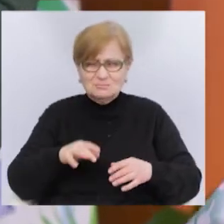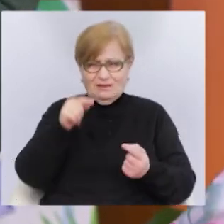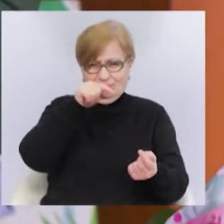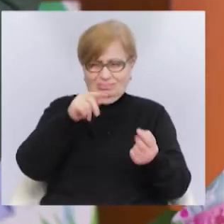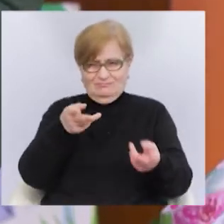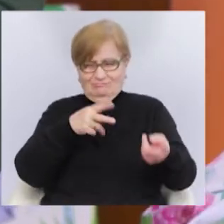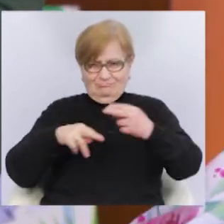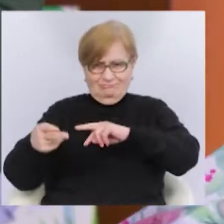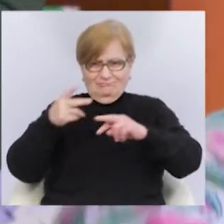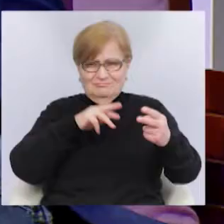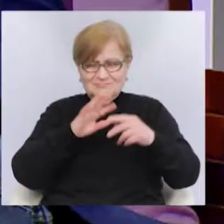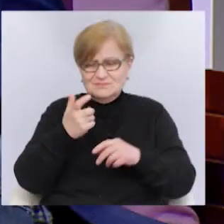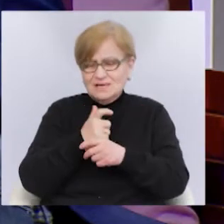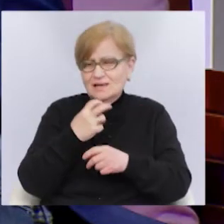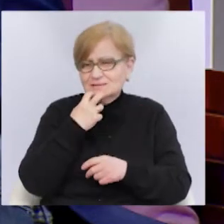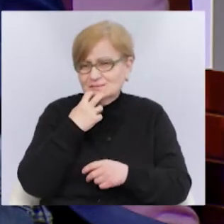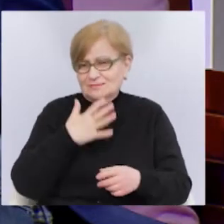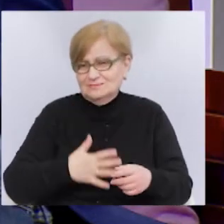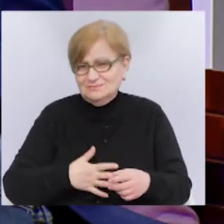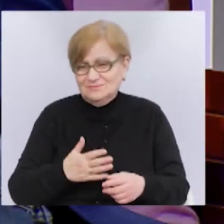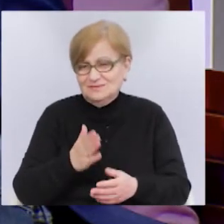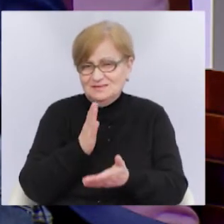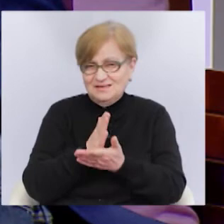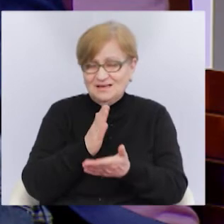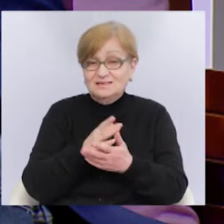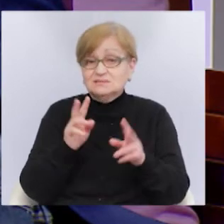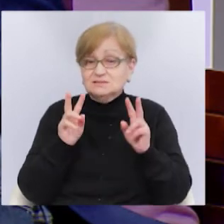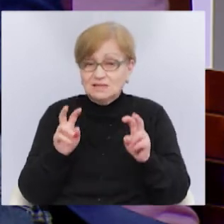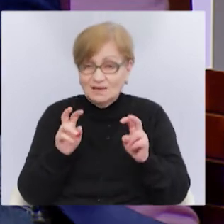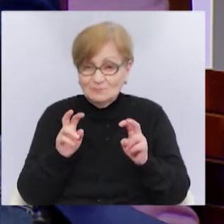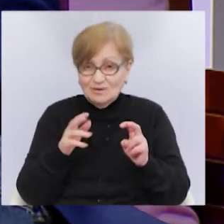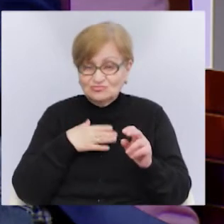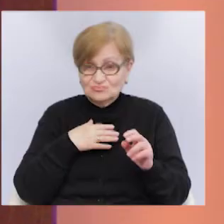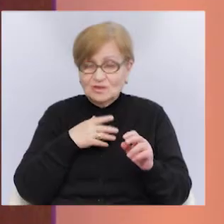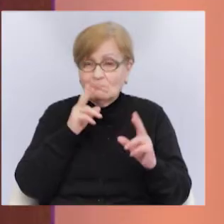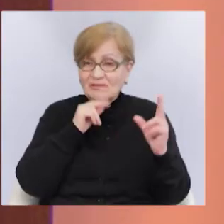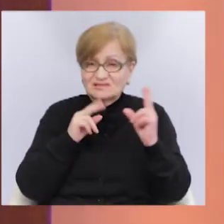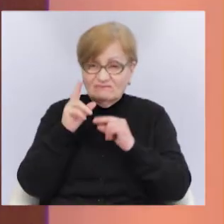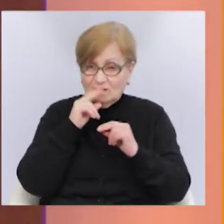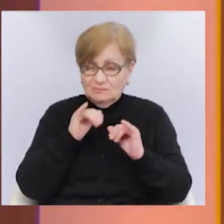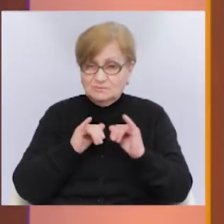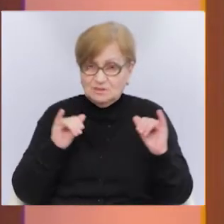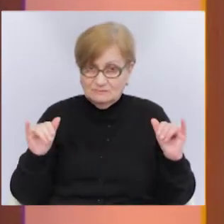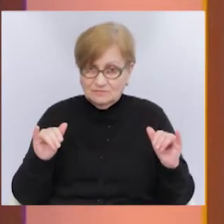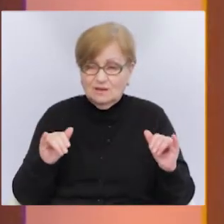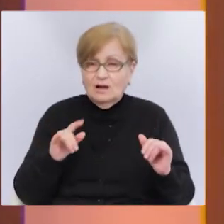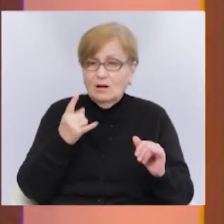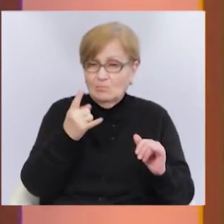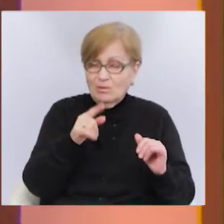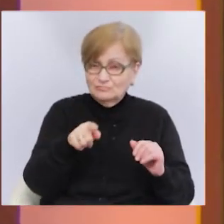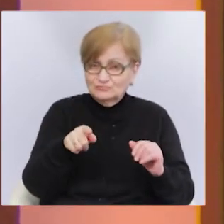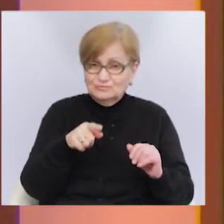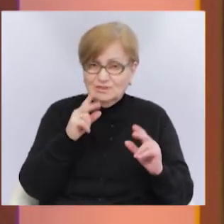ხდება. ძალიან სახალისოა. ასევე გადაცემის თემა რაც არის, თქვათ, იგივე მეტყველების განვითარება ამ დროს, იმიტომ რომ